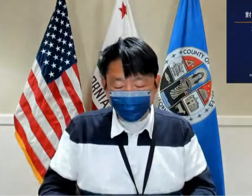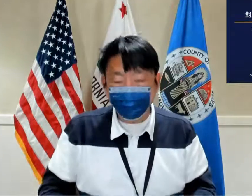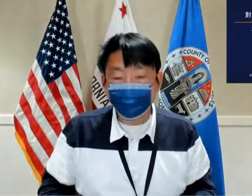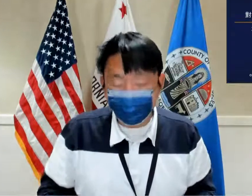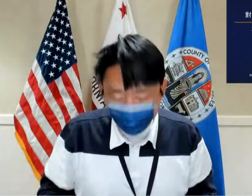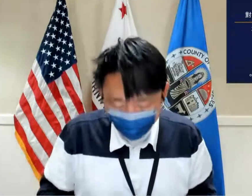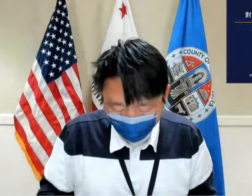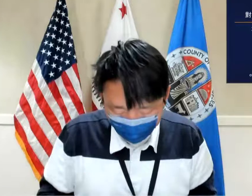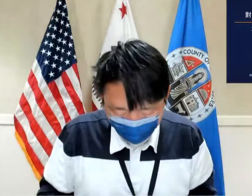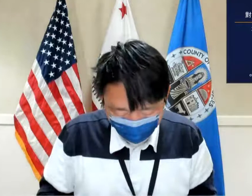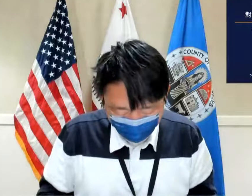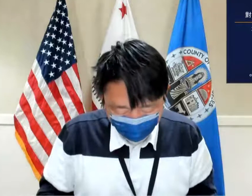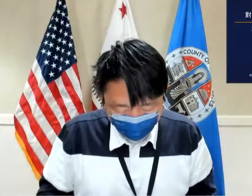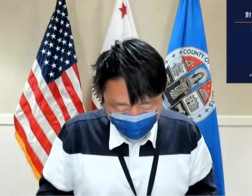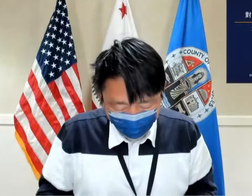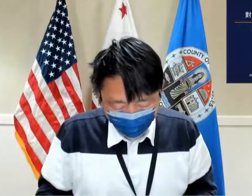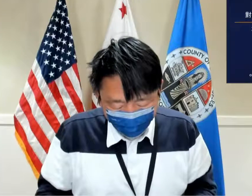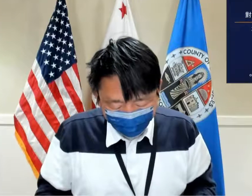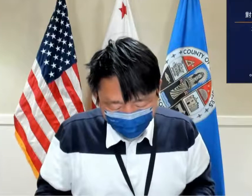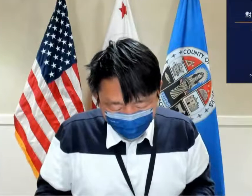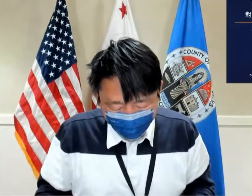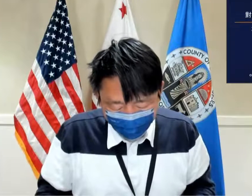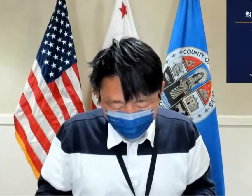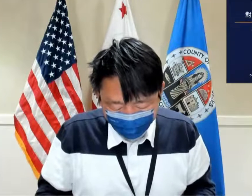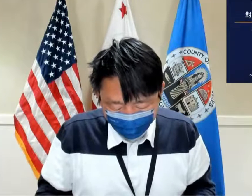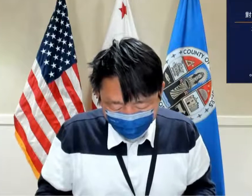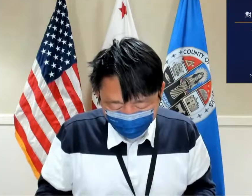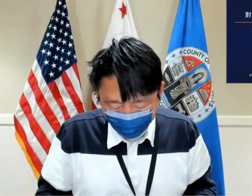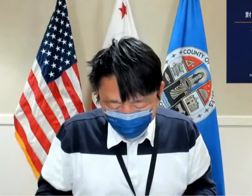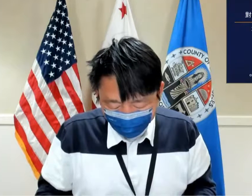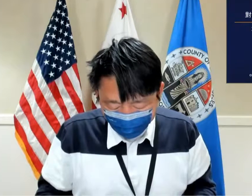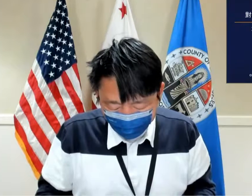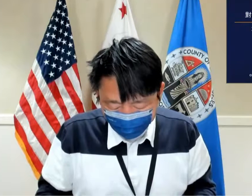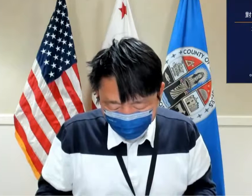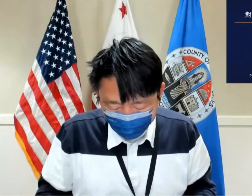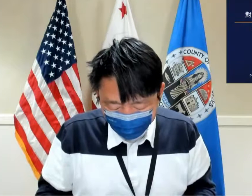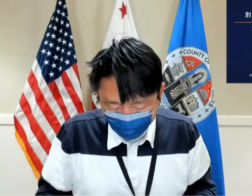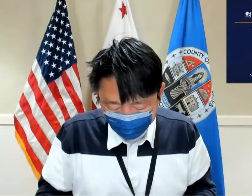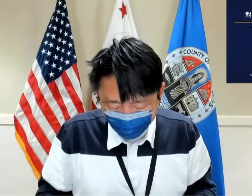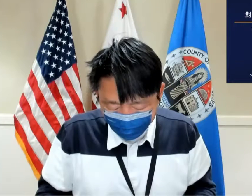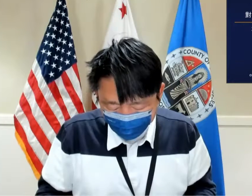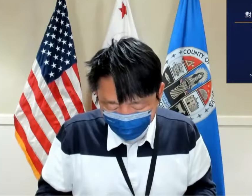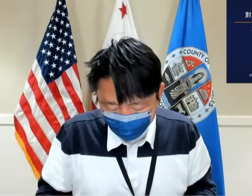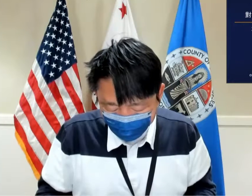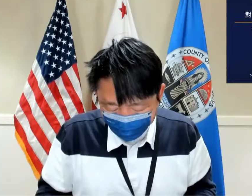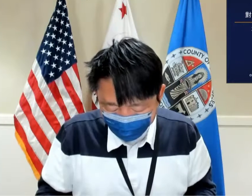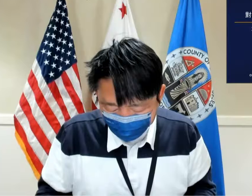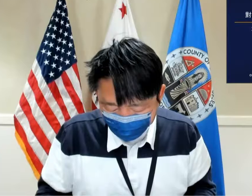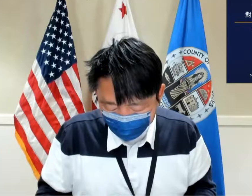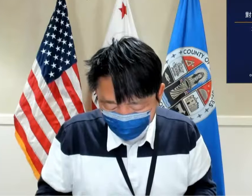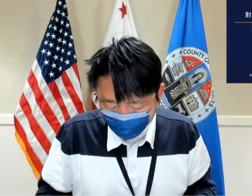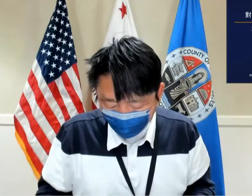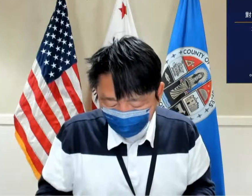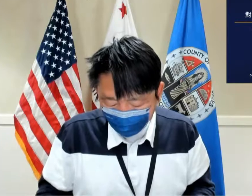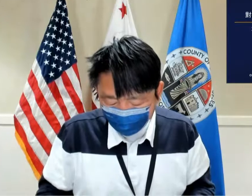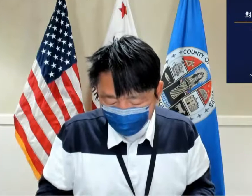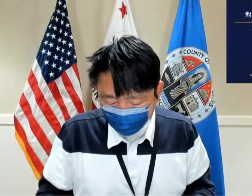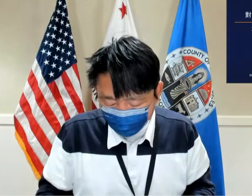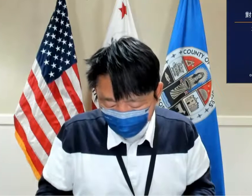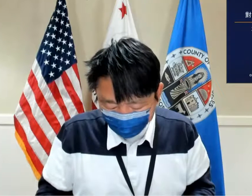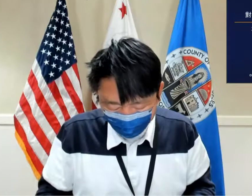部门间的分配，这星期接收的27万9700剂中，